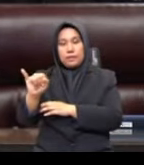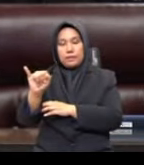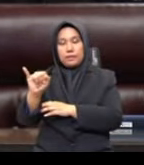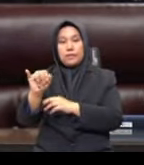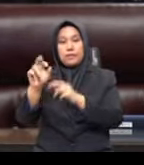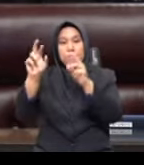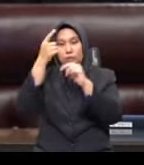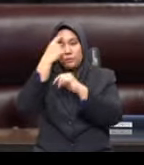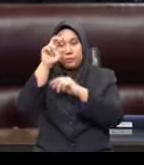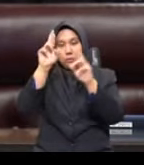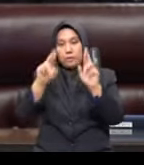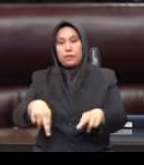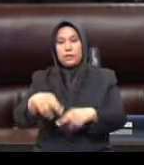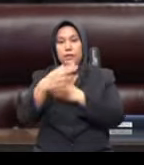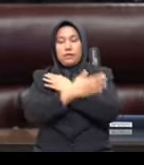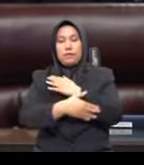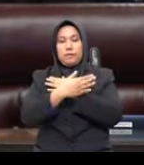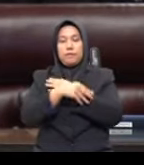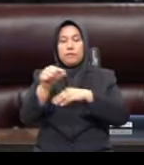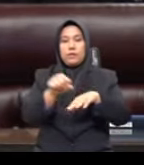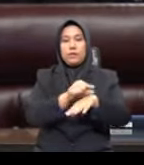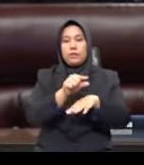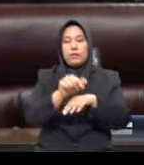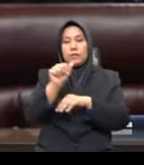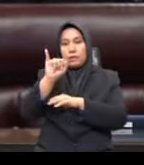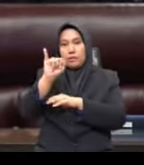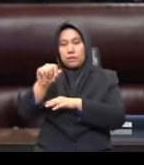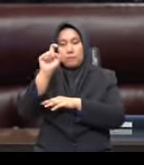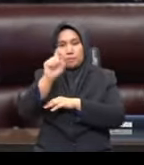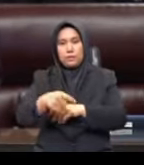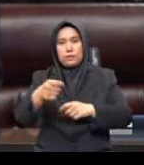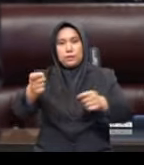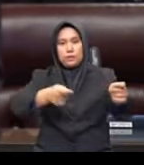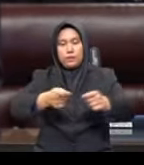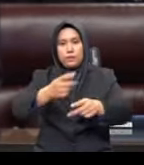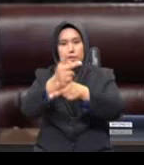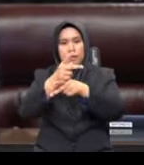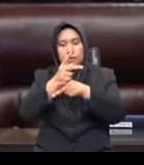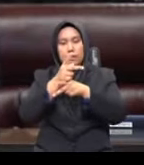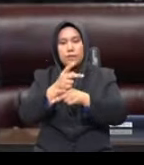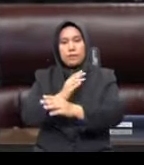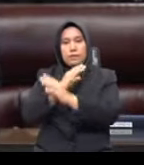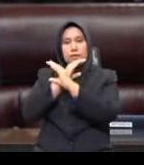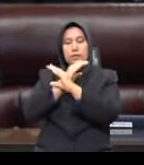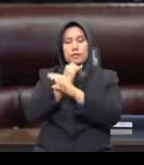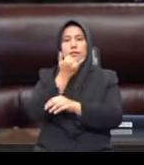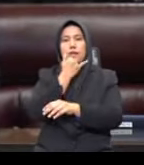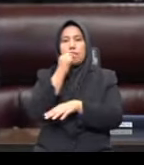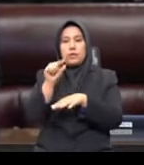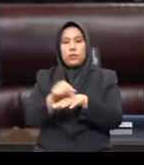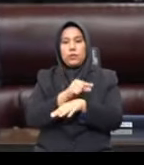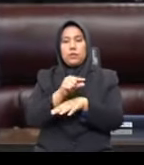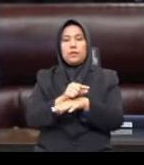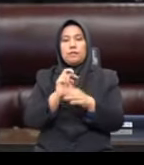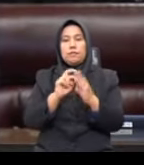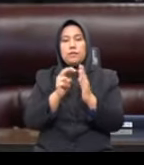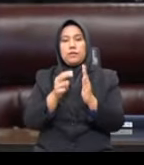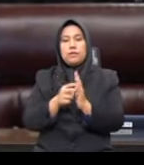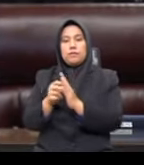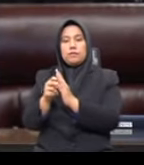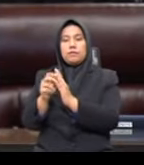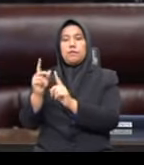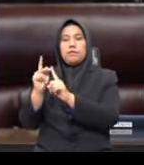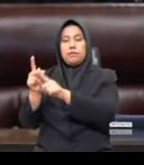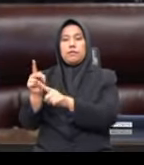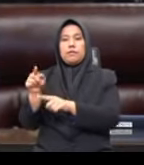rakyat dan negara penggunaan teknologi Ai perlu dikawal Selia bagi mencegah penyalahgunaan atas maksud tertentu buat masa